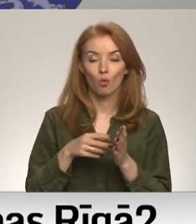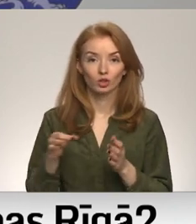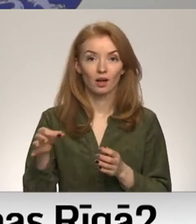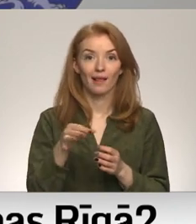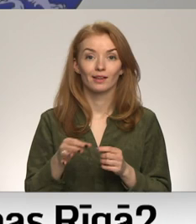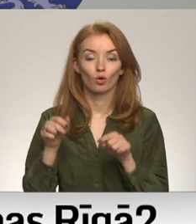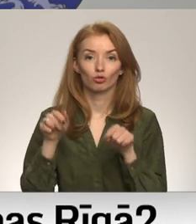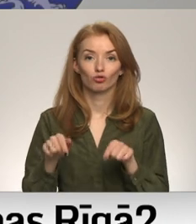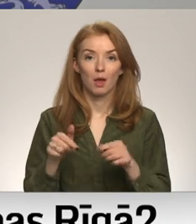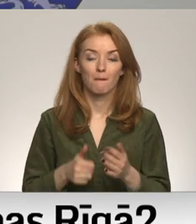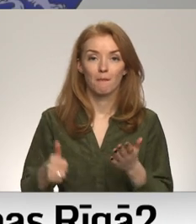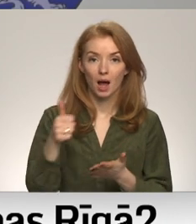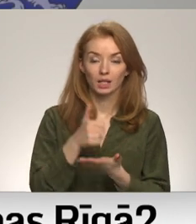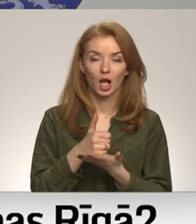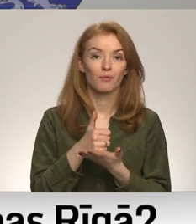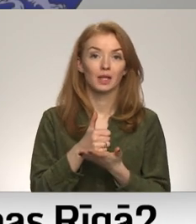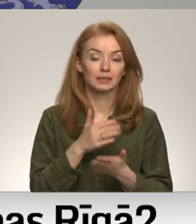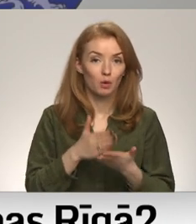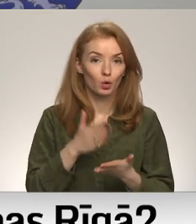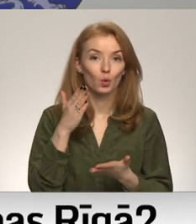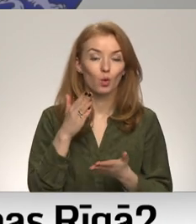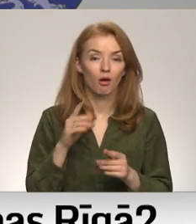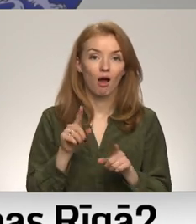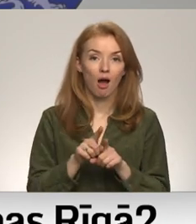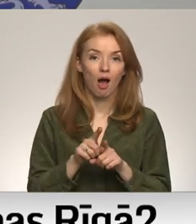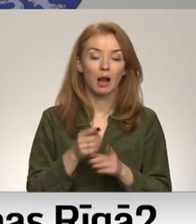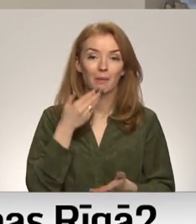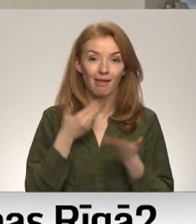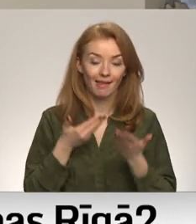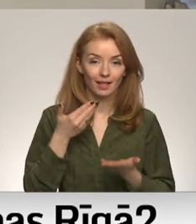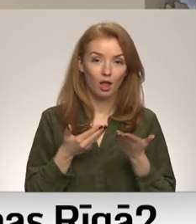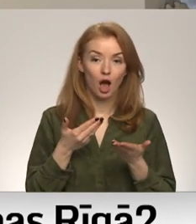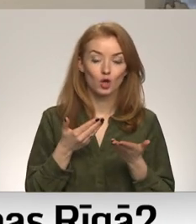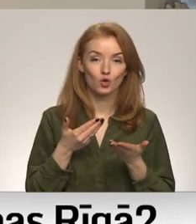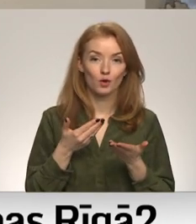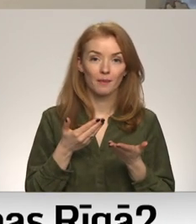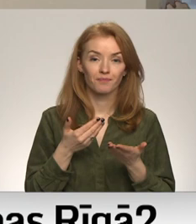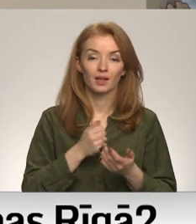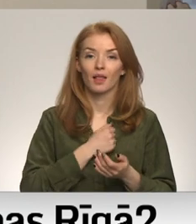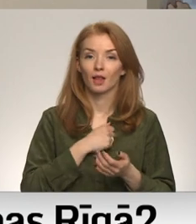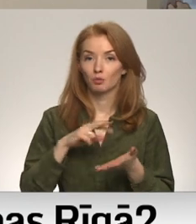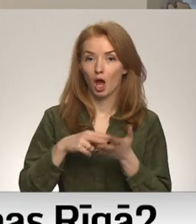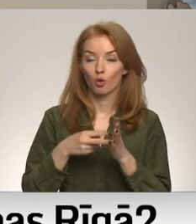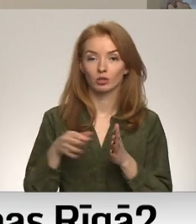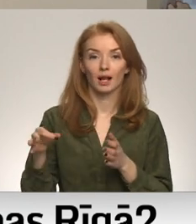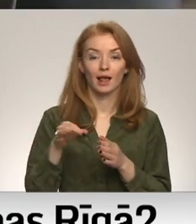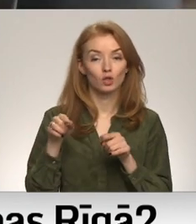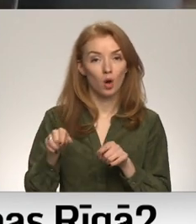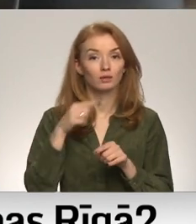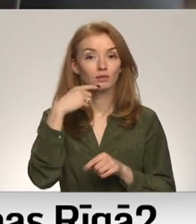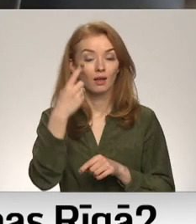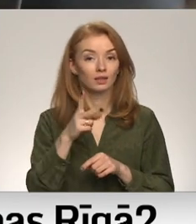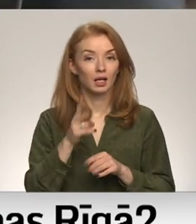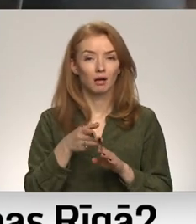šī pārstāvniecībā notika pat folkloras kopu mēģinājumi. Latgales plānošanas reģionā zina stāstīt, ka